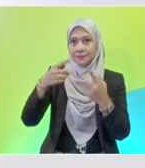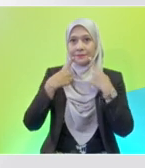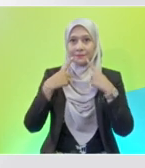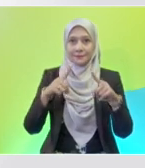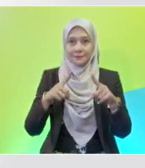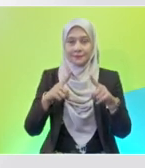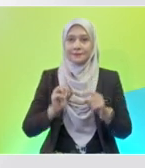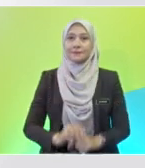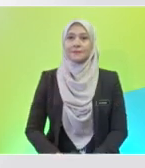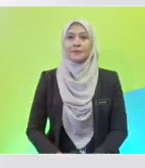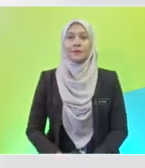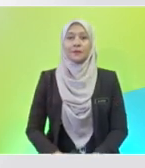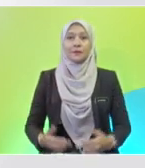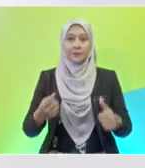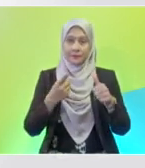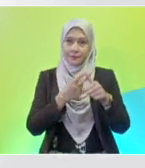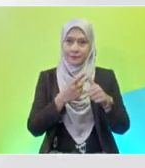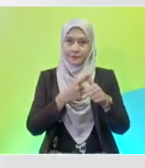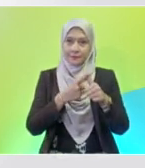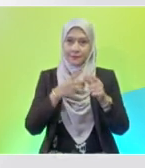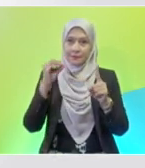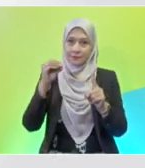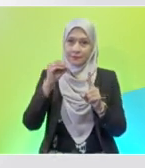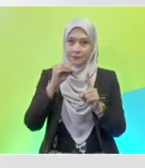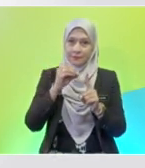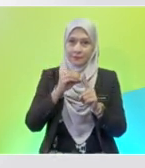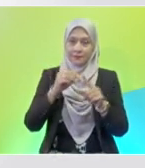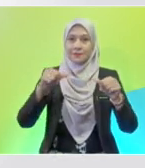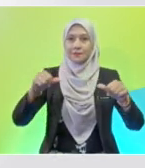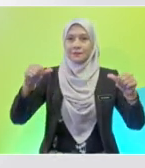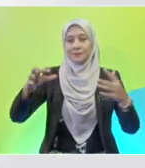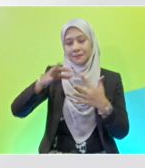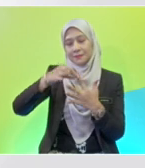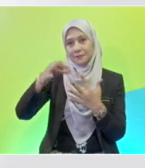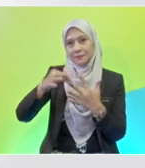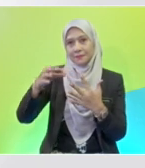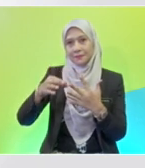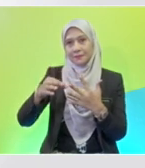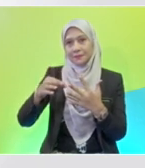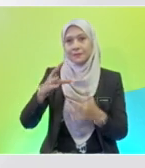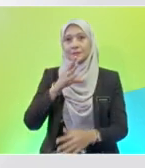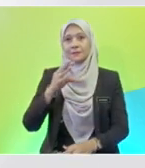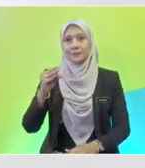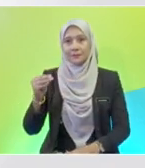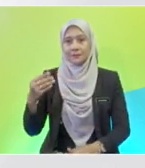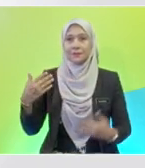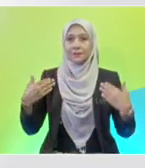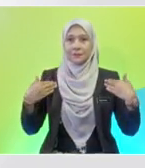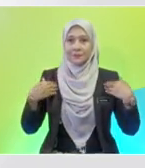yaitu yang kita Panggil objektif aneka pilihan dan objektif aneka gabungan